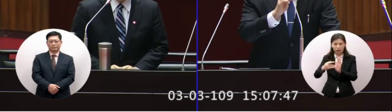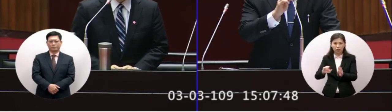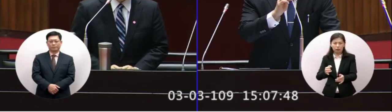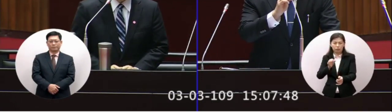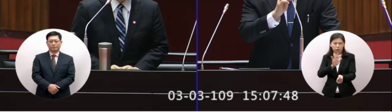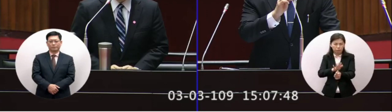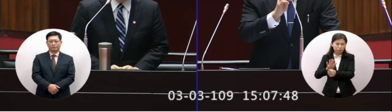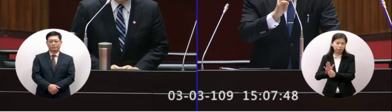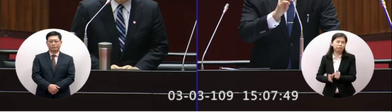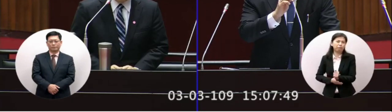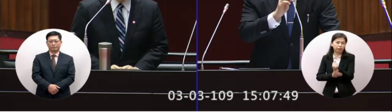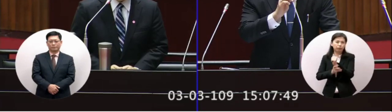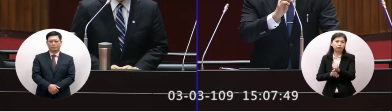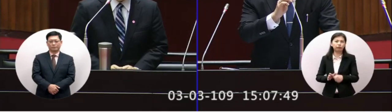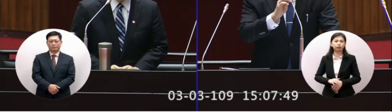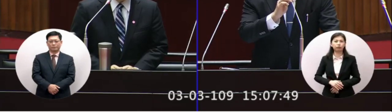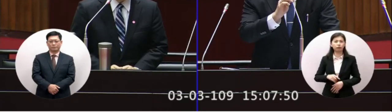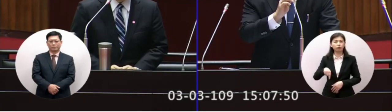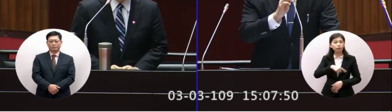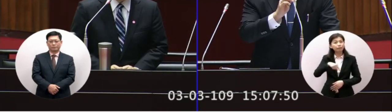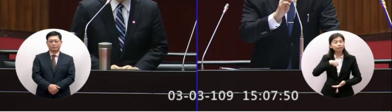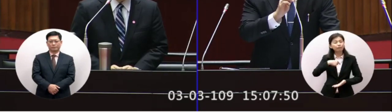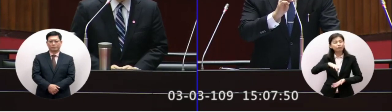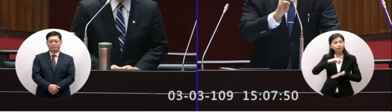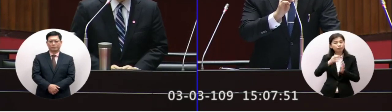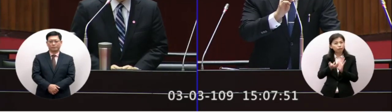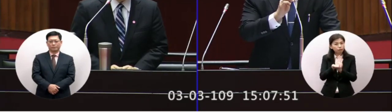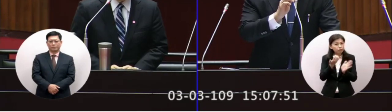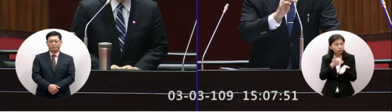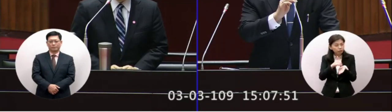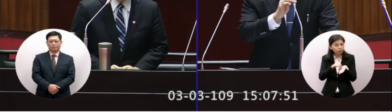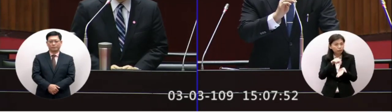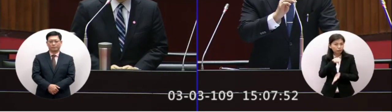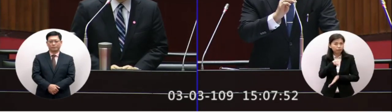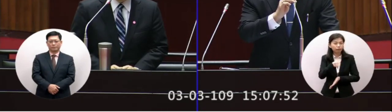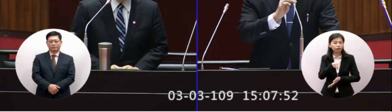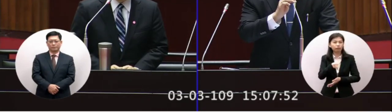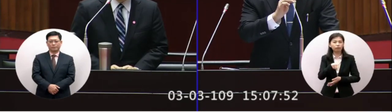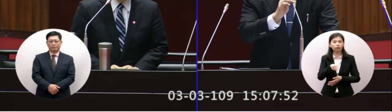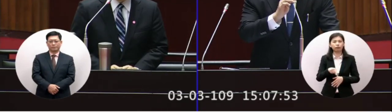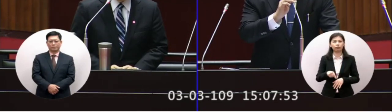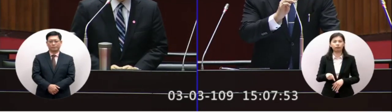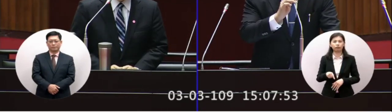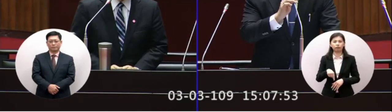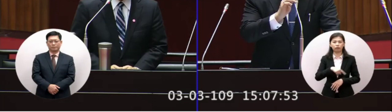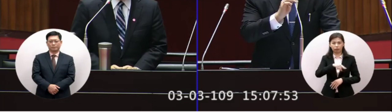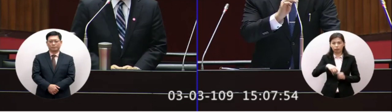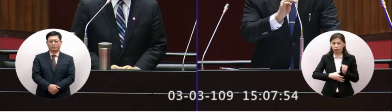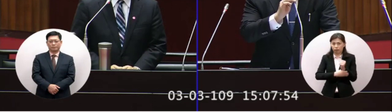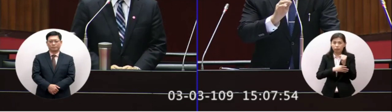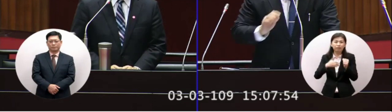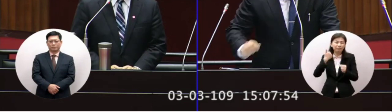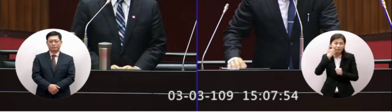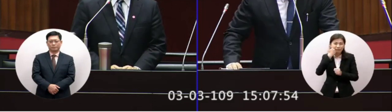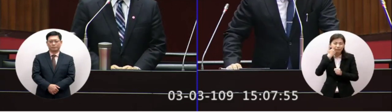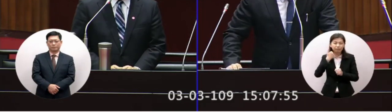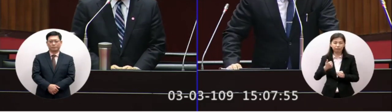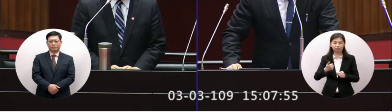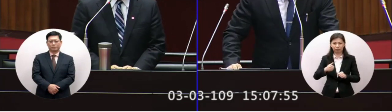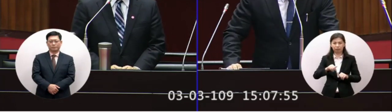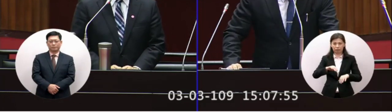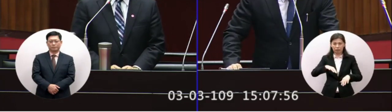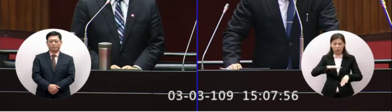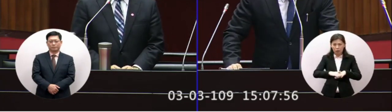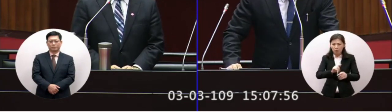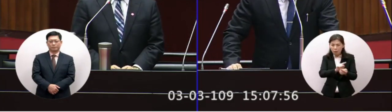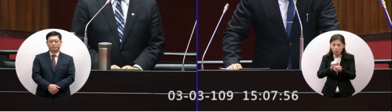个纾困振兴防疫的这个相关特别预算，其实我们目前应该最支持的是我们第一线的防疫